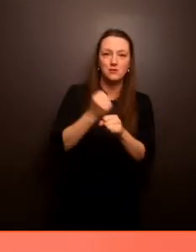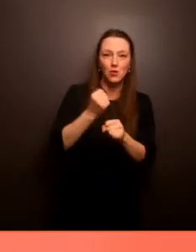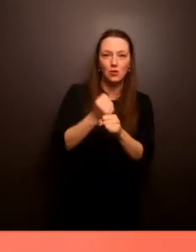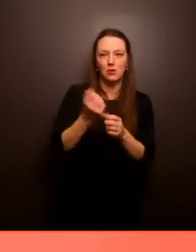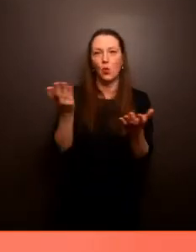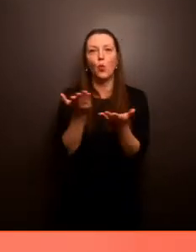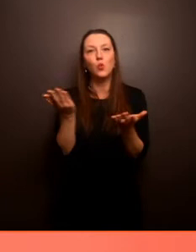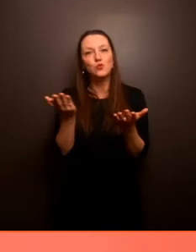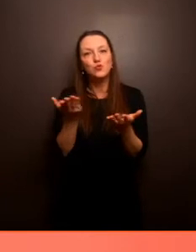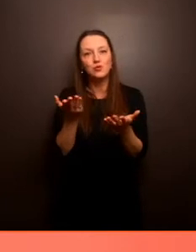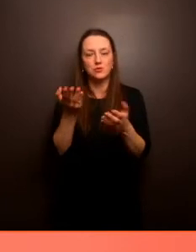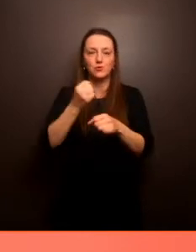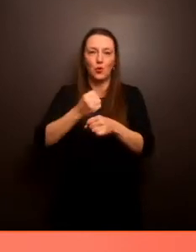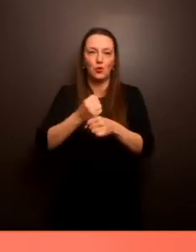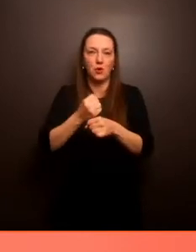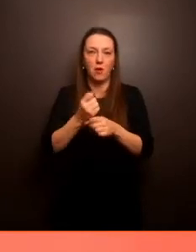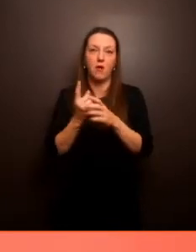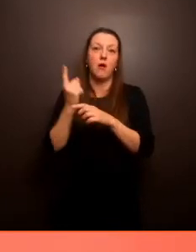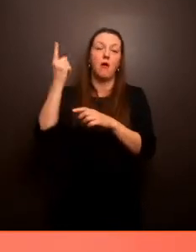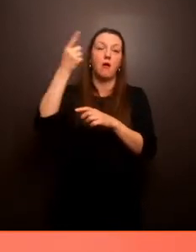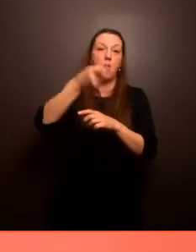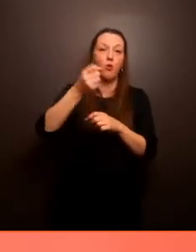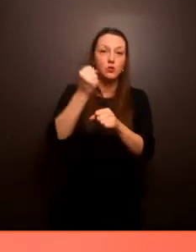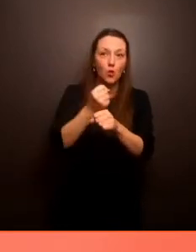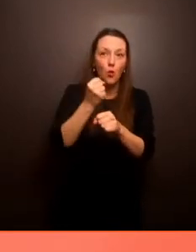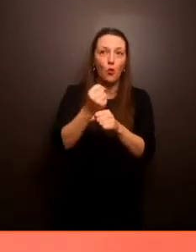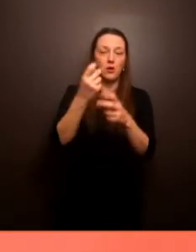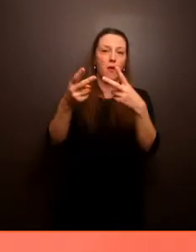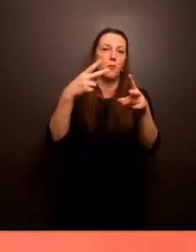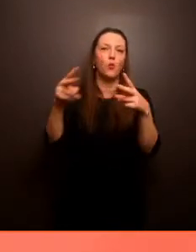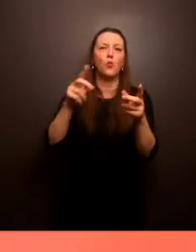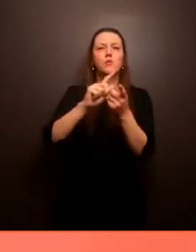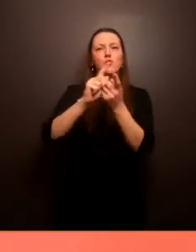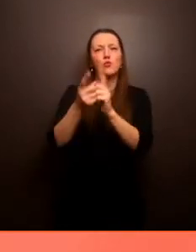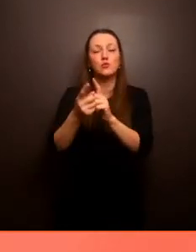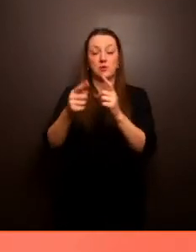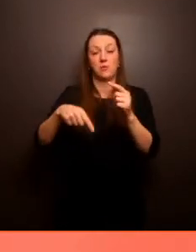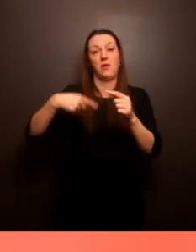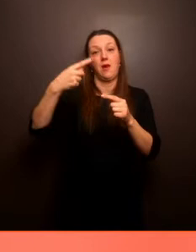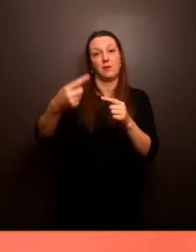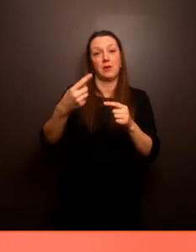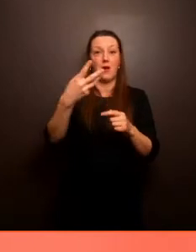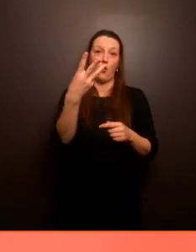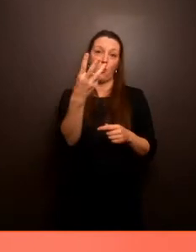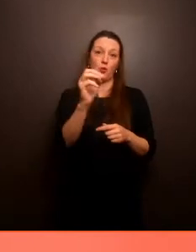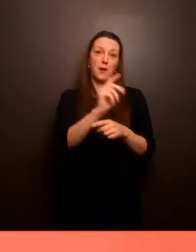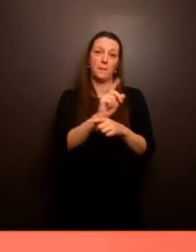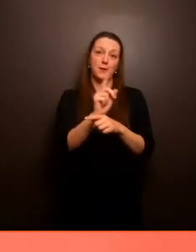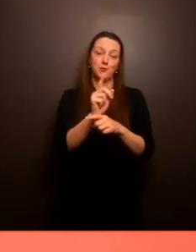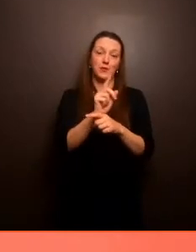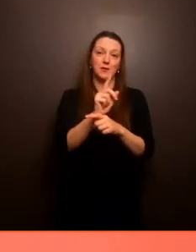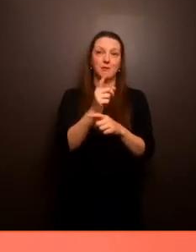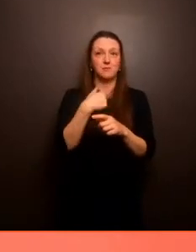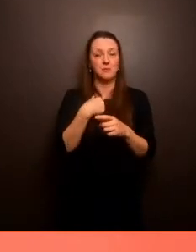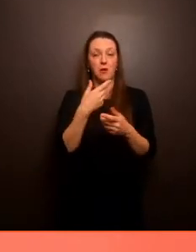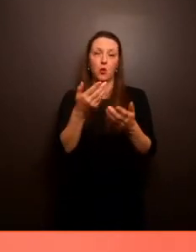ja mitmed teised trendid või muutused, mida ma kutsungi järgmiseks pooltunniks teid endaga, mille üle